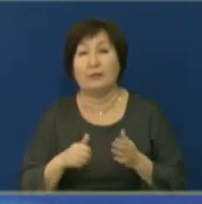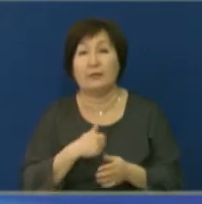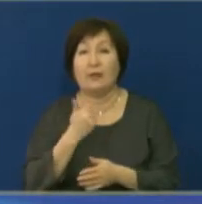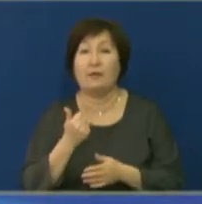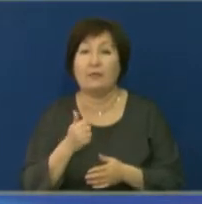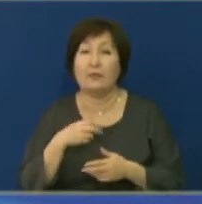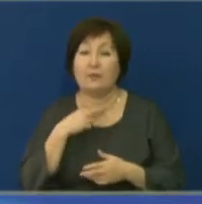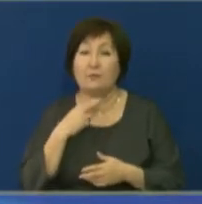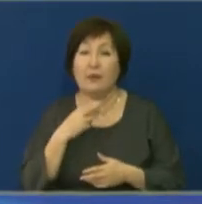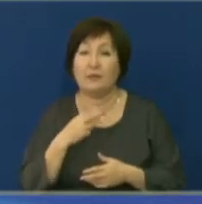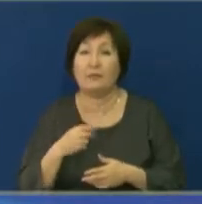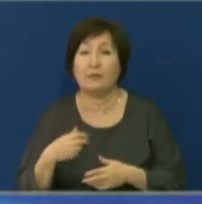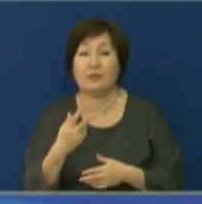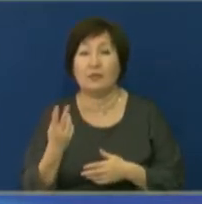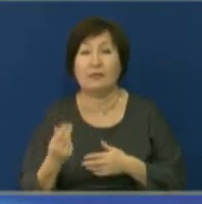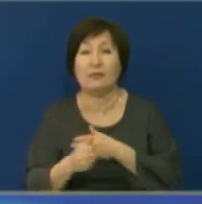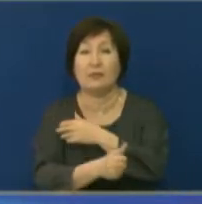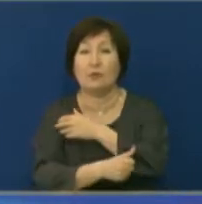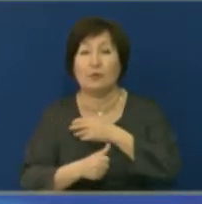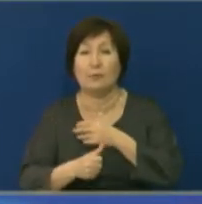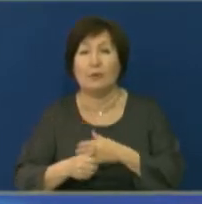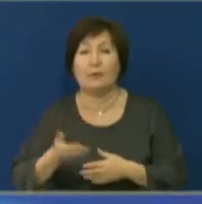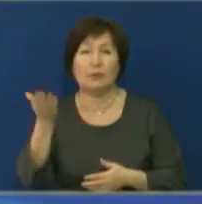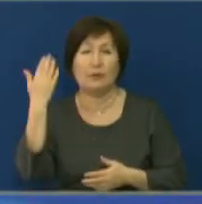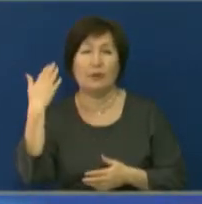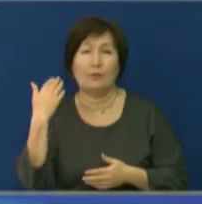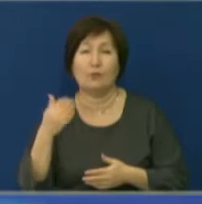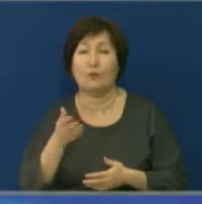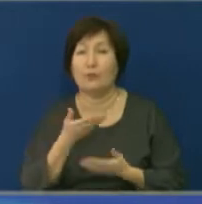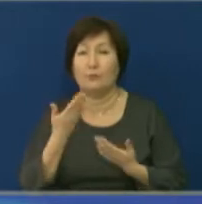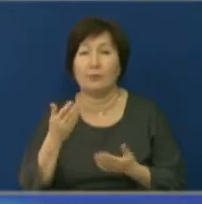не ремонтировались. В настоящий момент проводятся работы по укладке